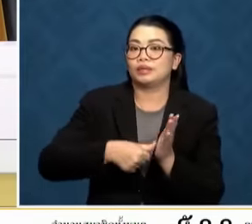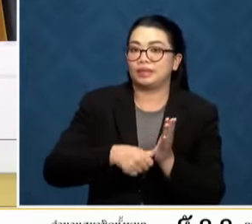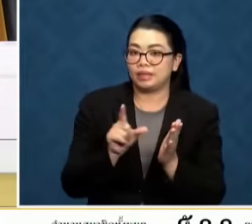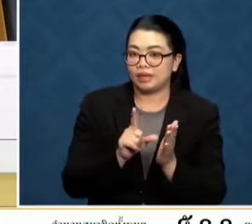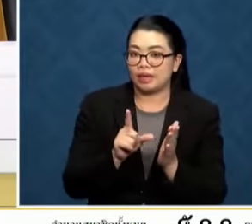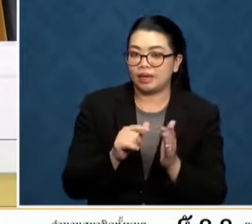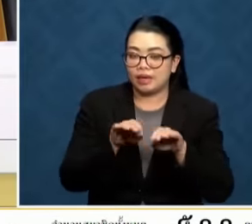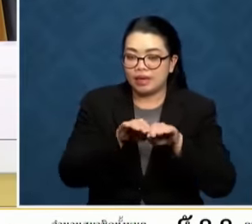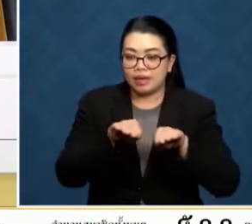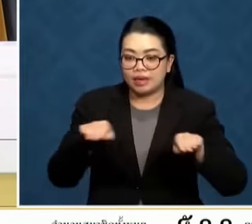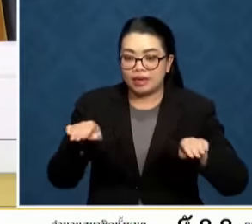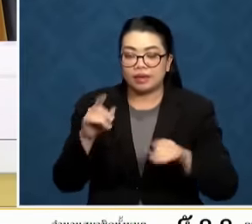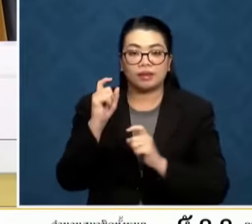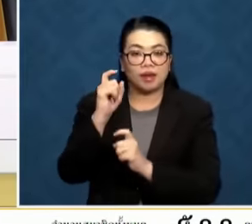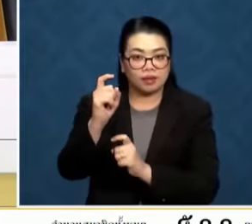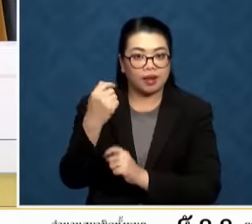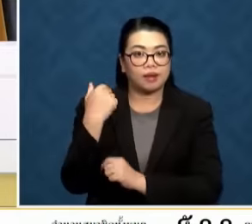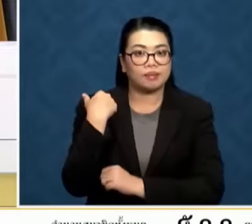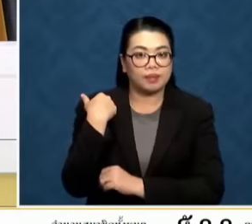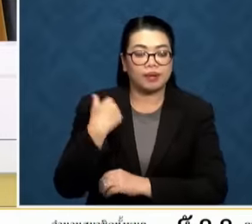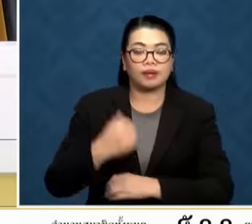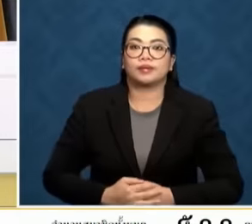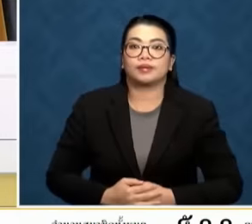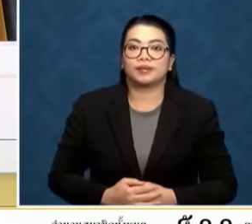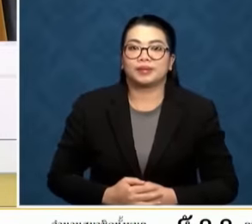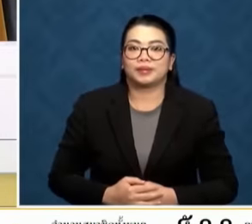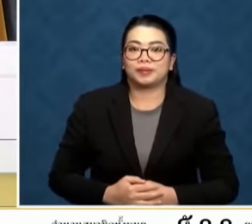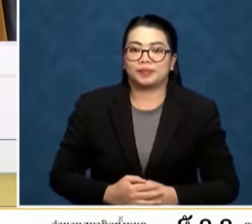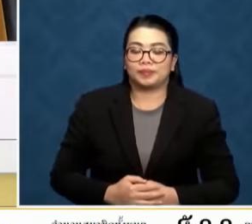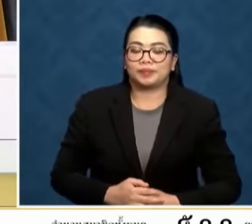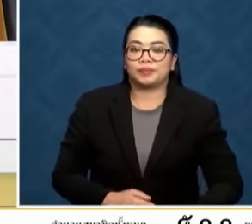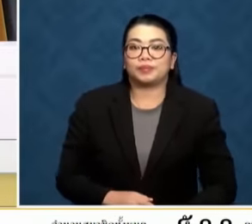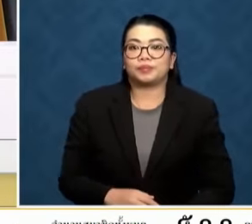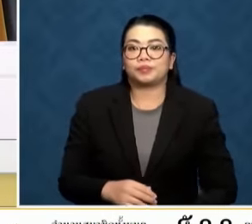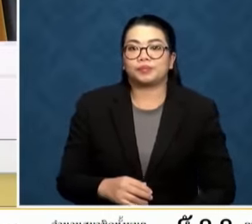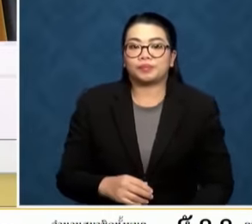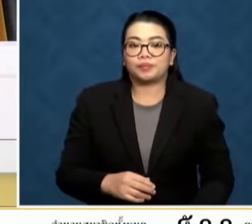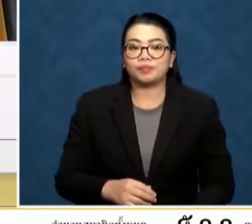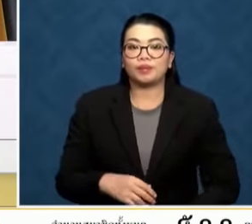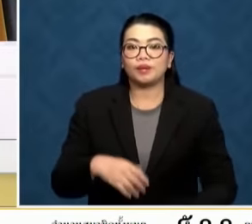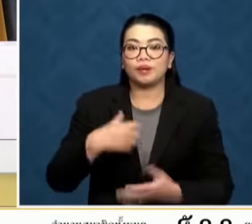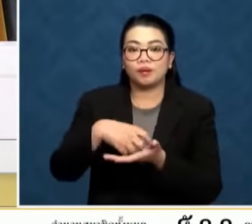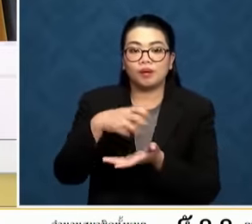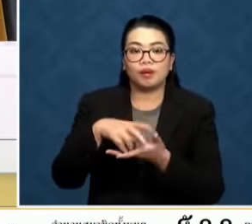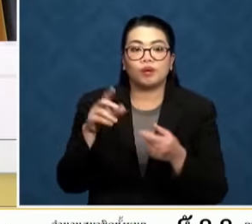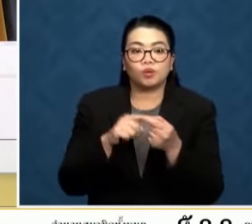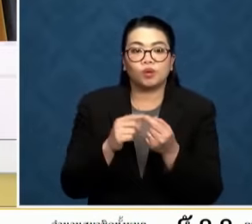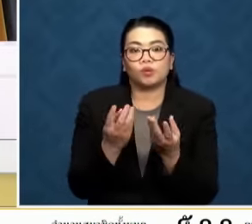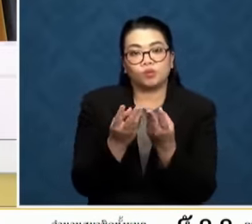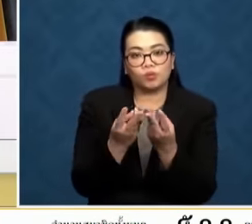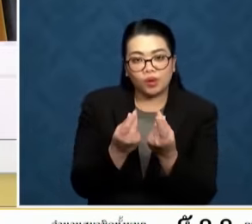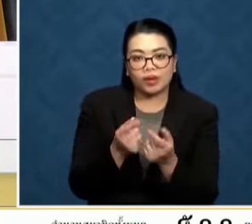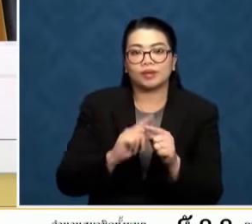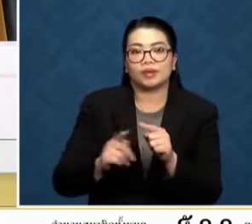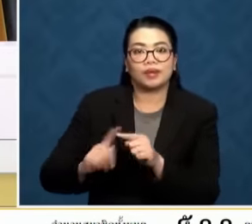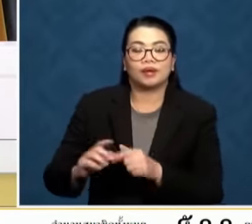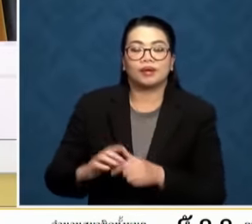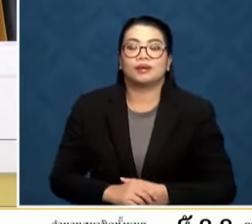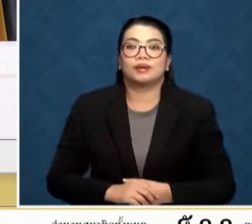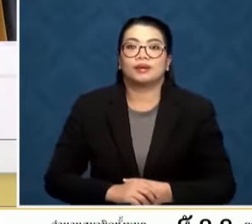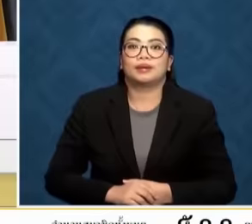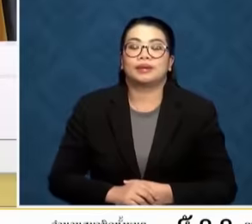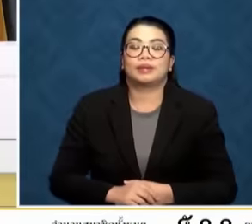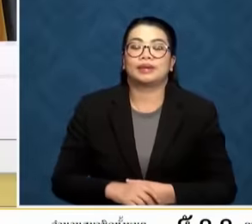อันตรายหรือไม่พูดกันด้วยหลักการพูดกันด้วยตัวเลขครับปัจจุบันนี้